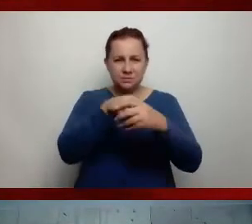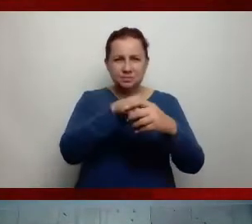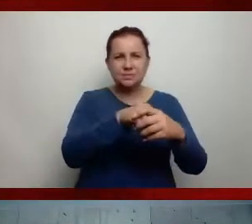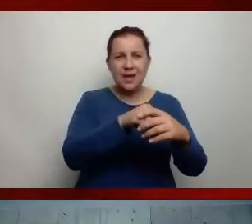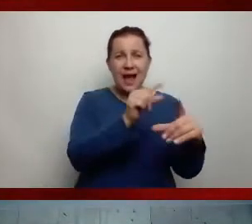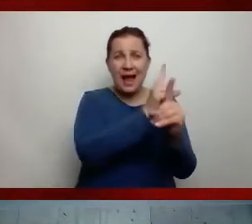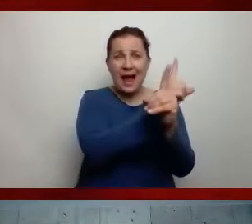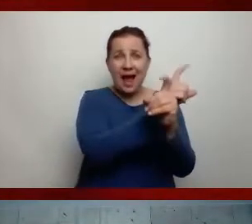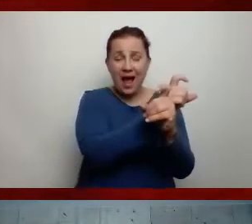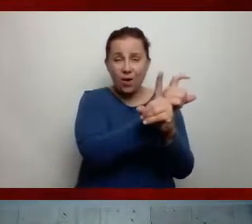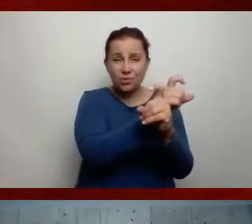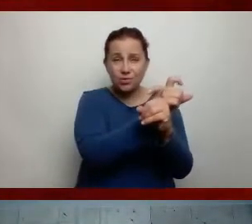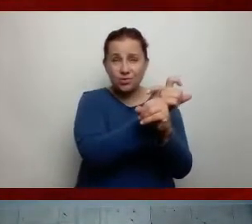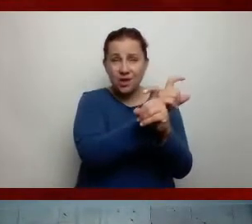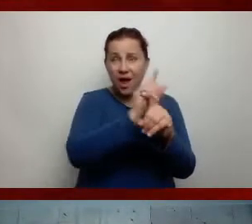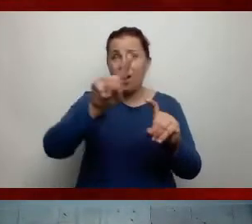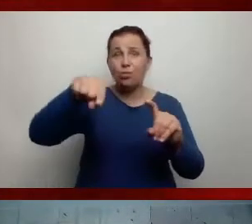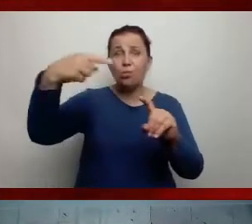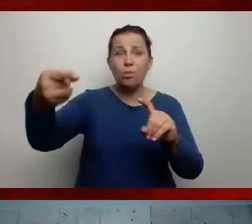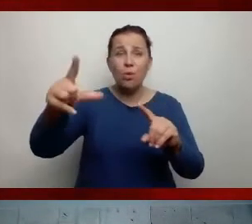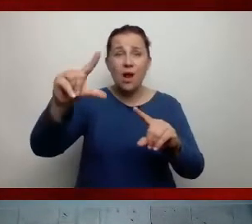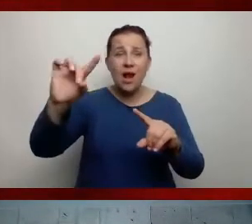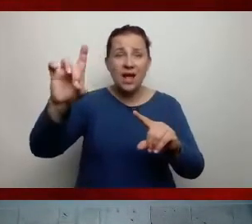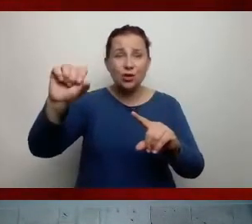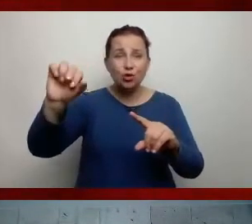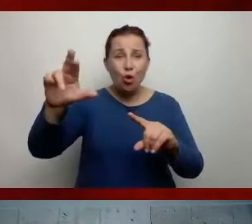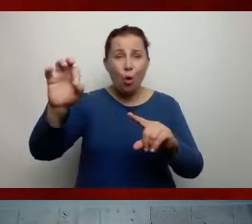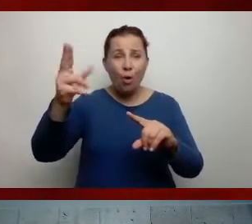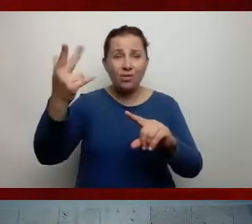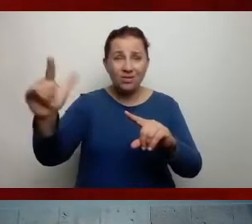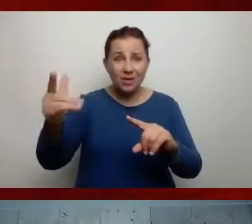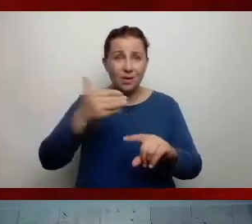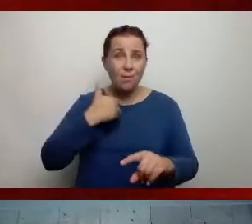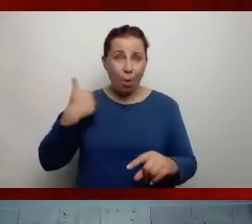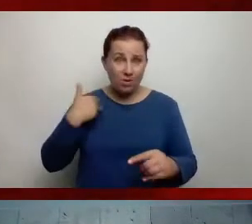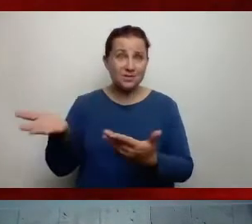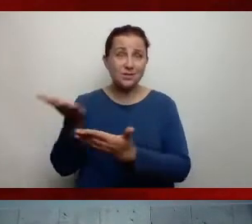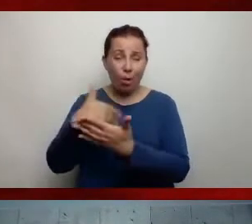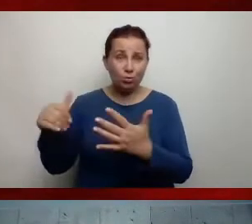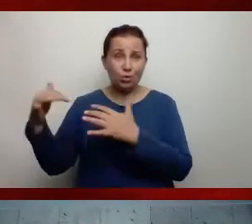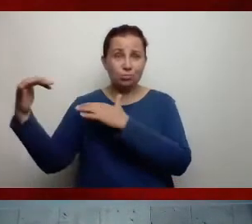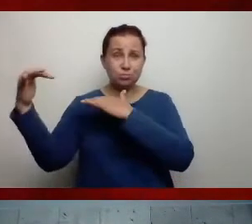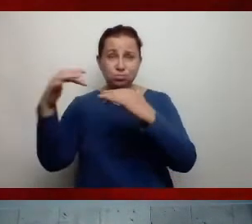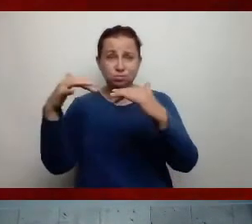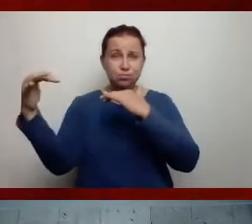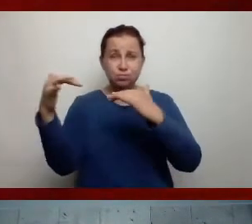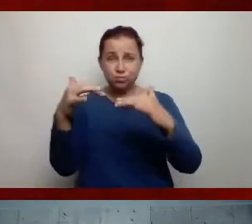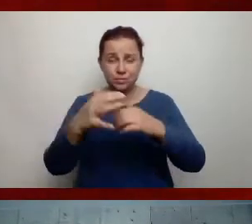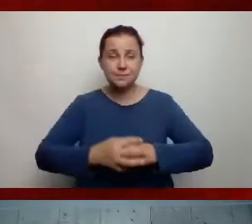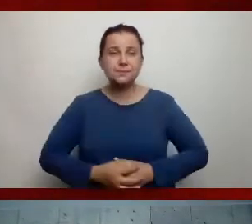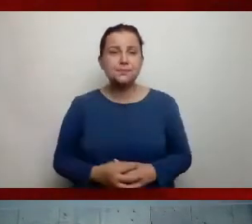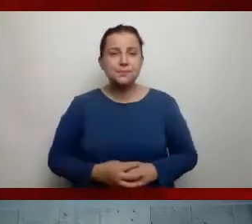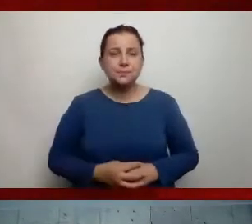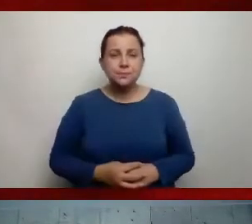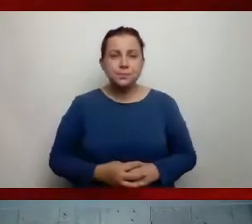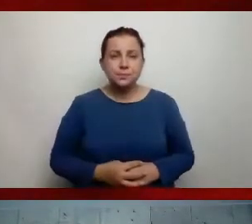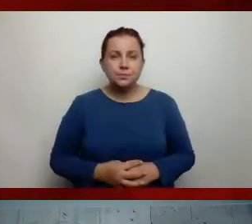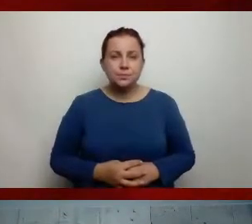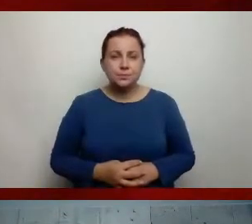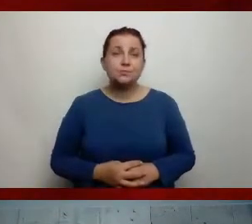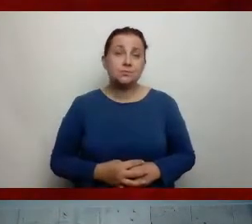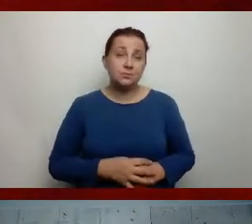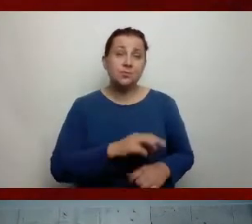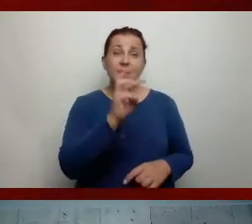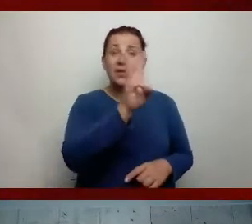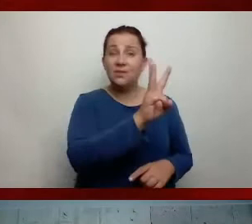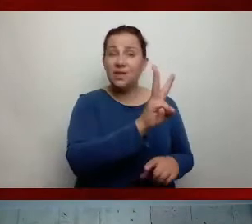po drugiej stronie byli legioniści, te polskie oddziały, które też walczyły nad Stochodem. I